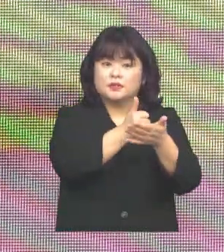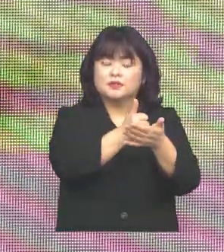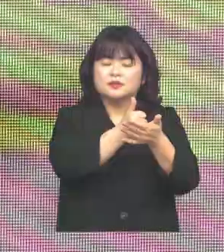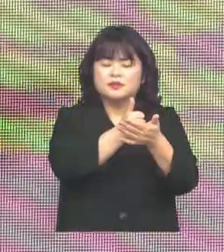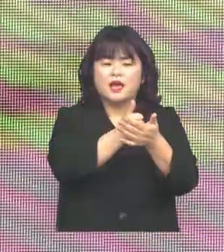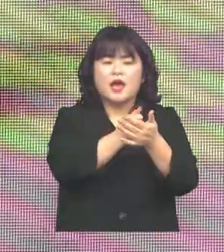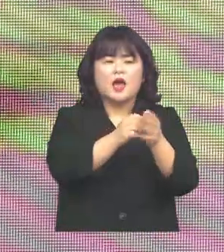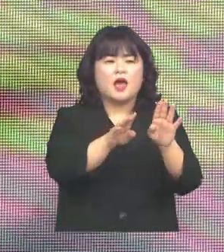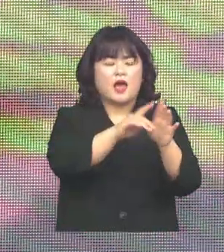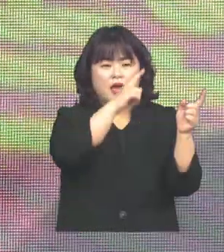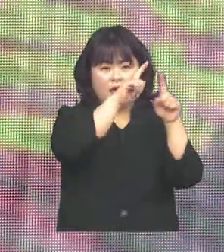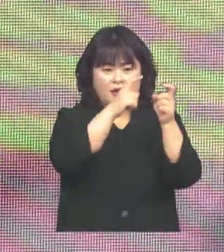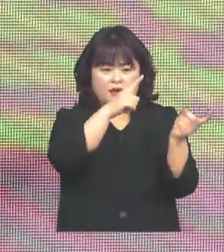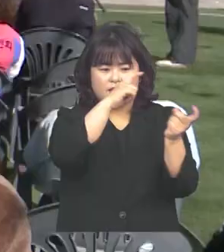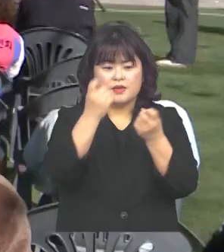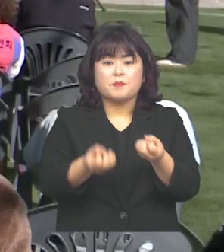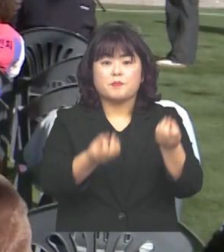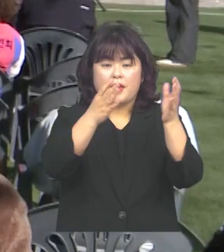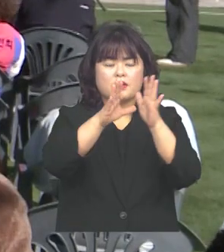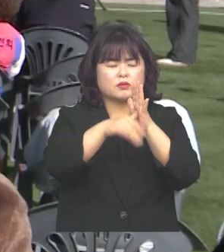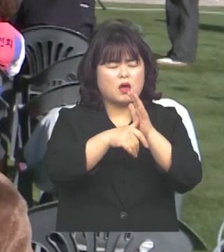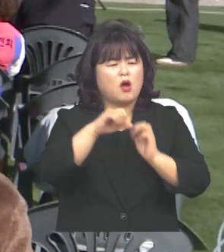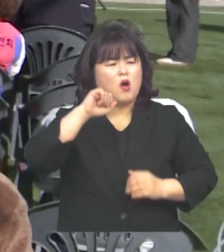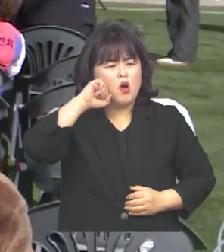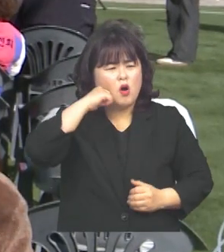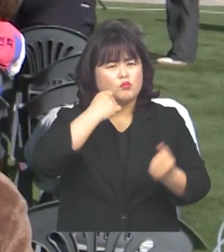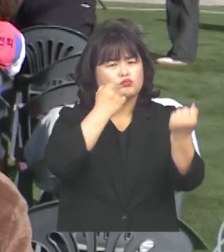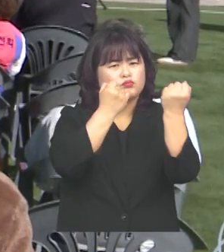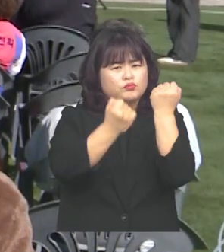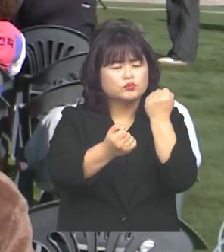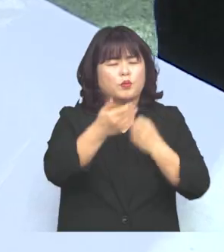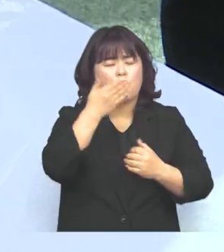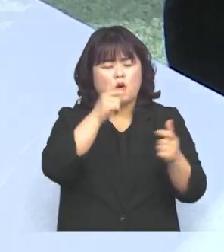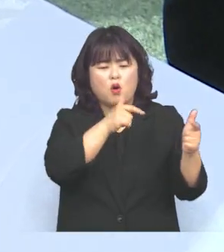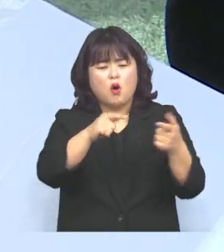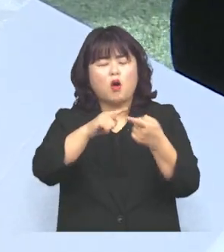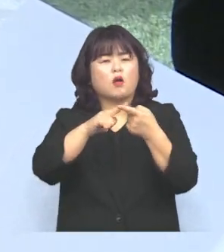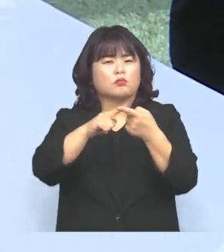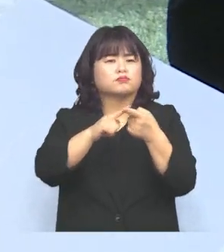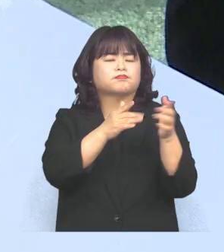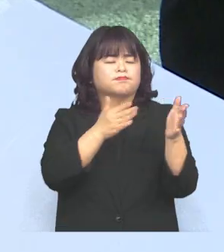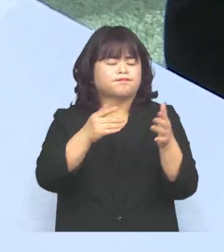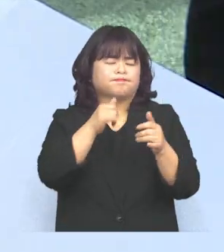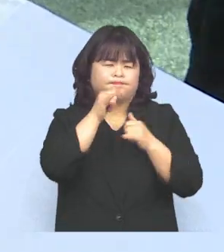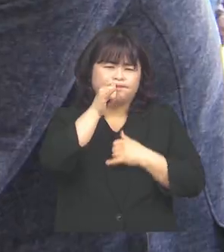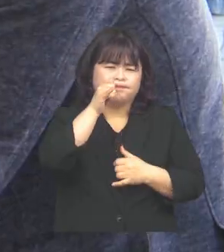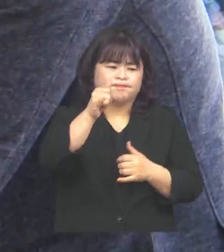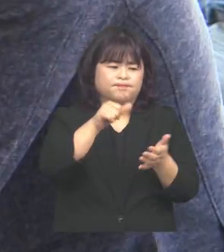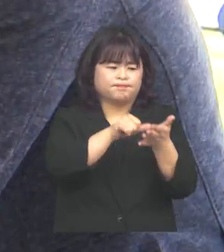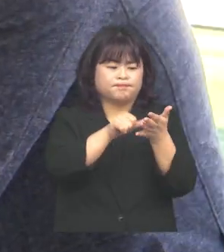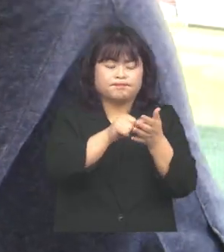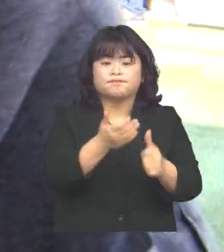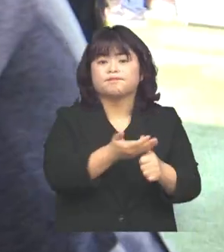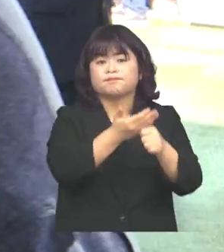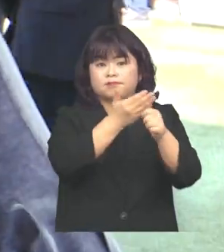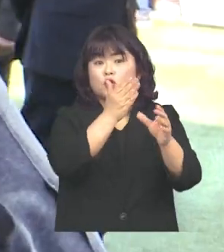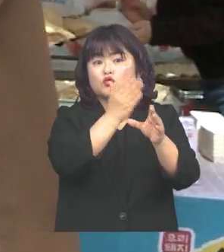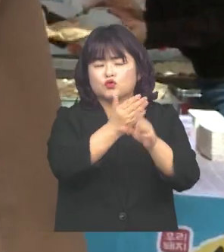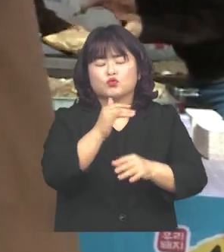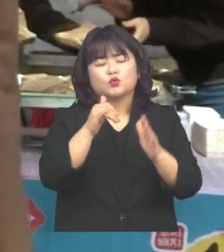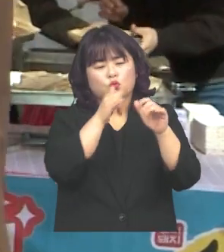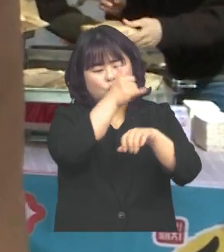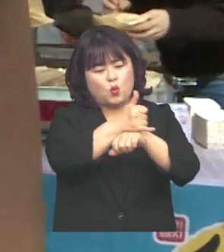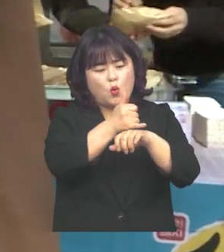이상일 용인특례시장은 개회식에서 어려운 여건 속에서도 시민의 먹거리를 책임지고 훌륭한 농산물을